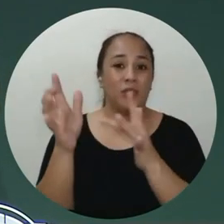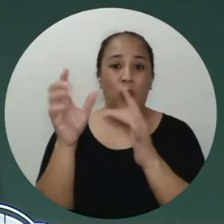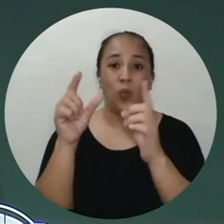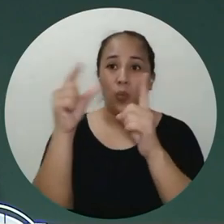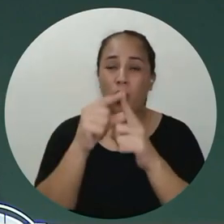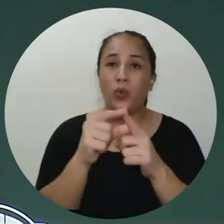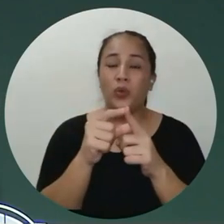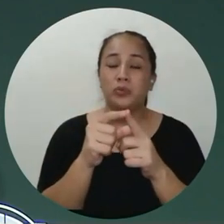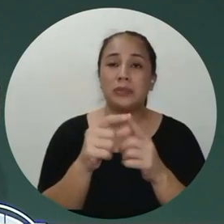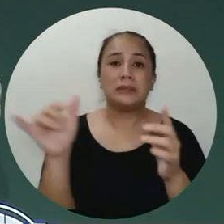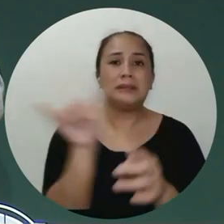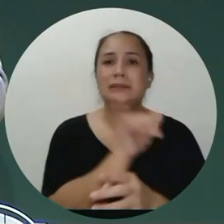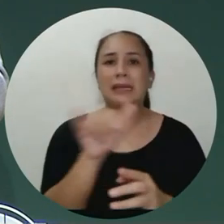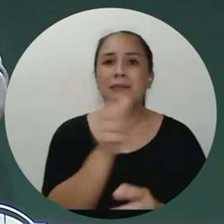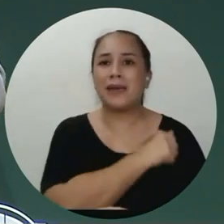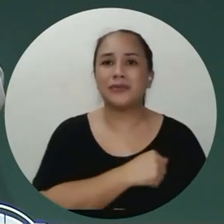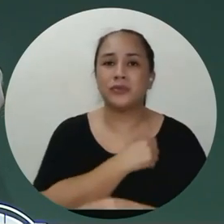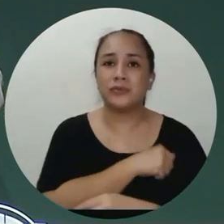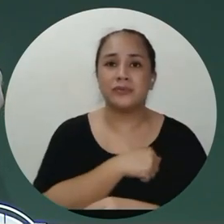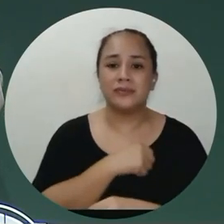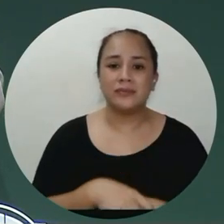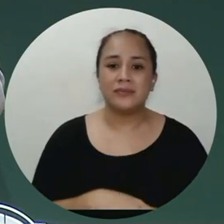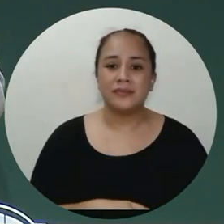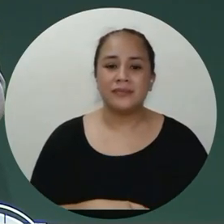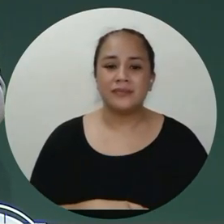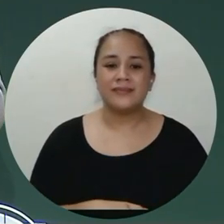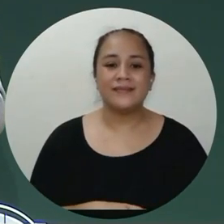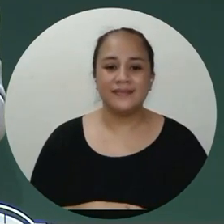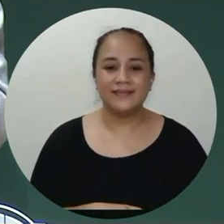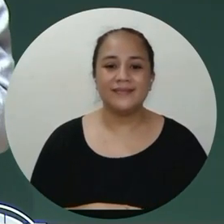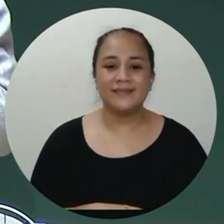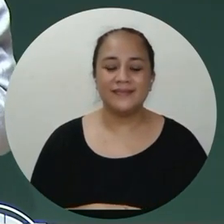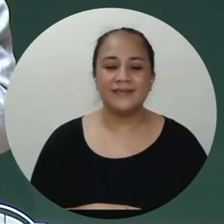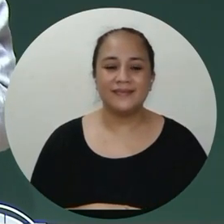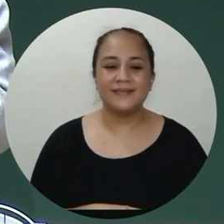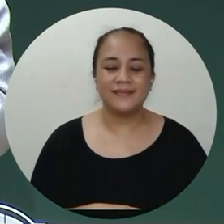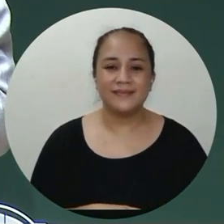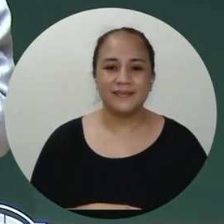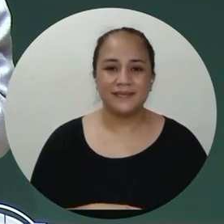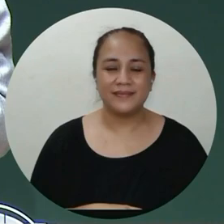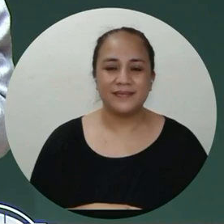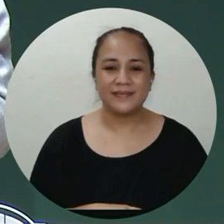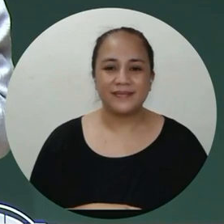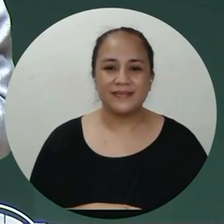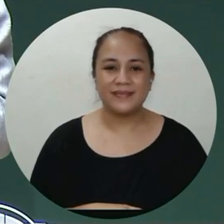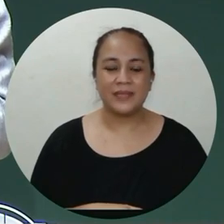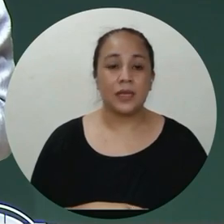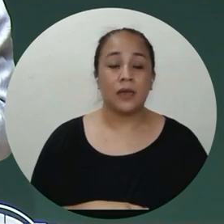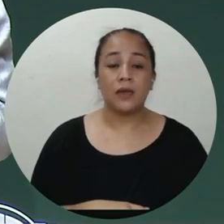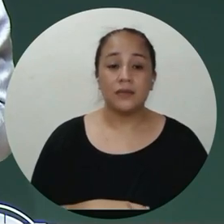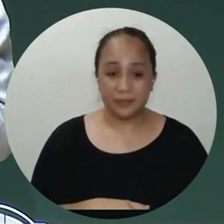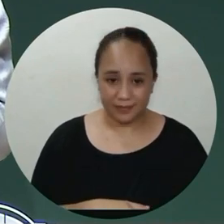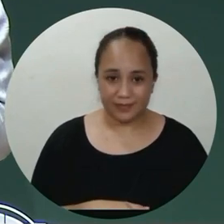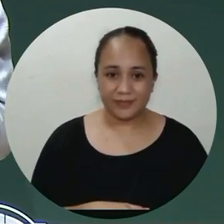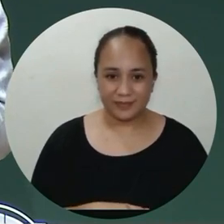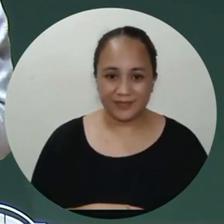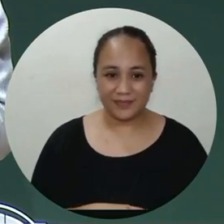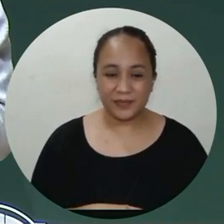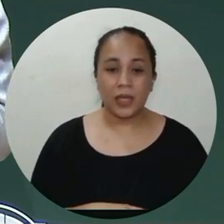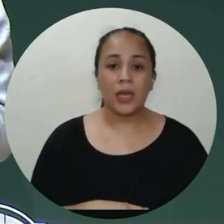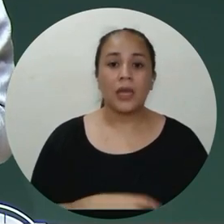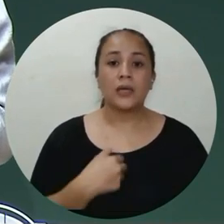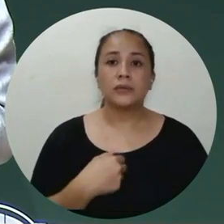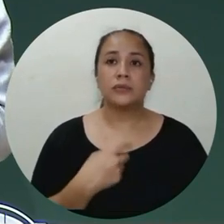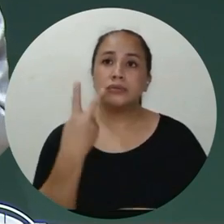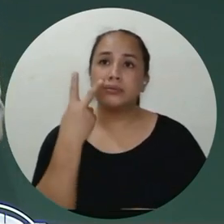그러니까 아리까리 해가지고 반 졸듯이 앉아 있으니까. 그 특수 크지 뭐 so, 말이 안 들리 안 들어오죠. They're seated, they're half asleep,